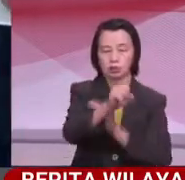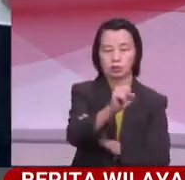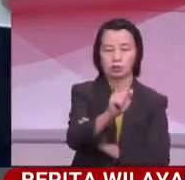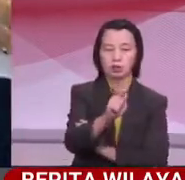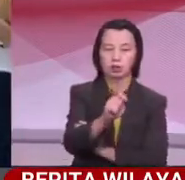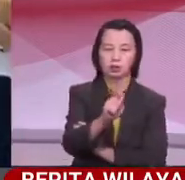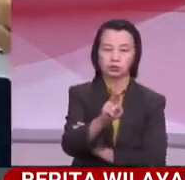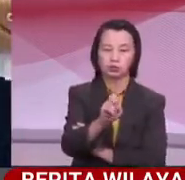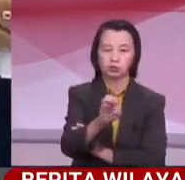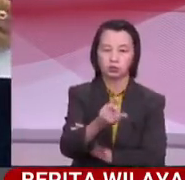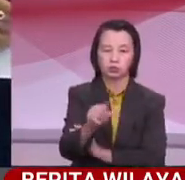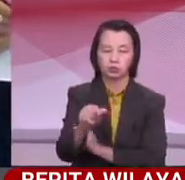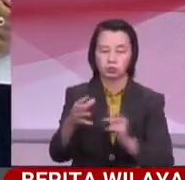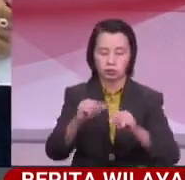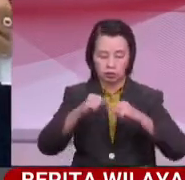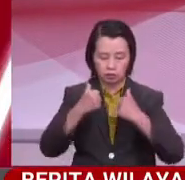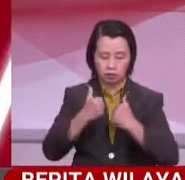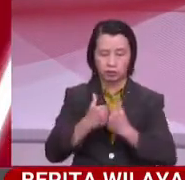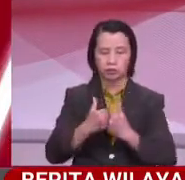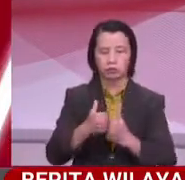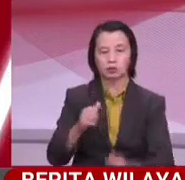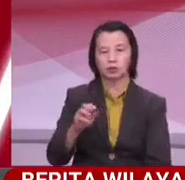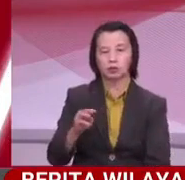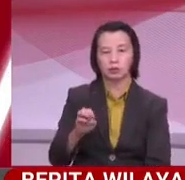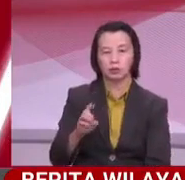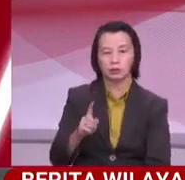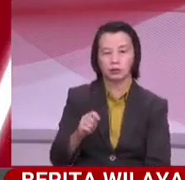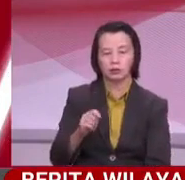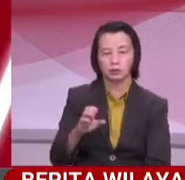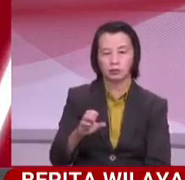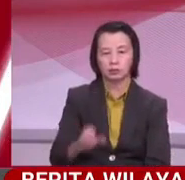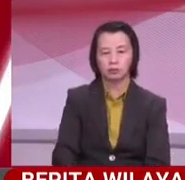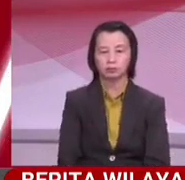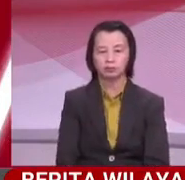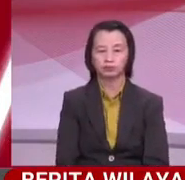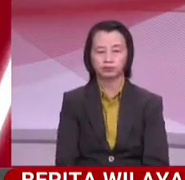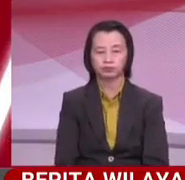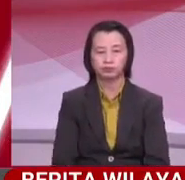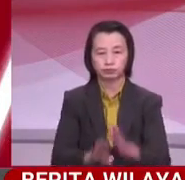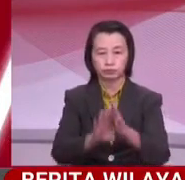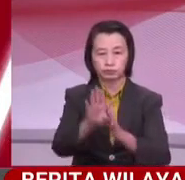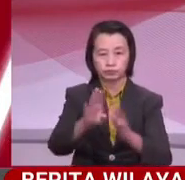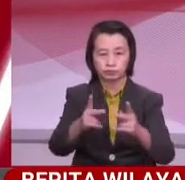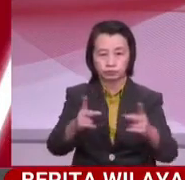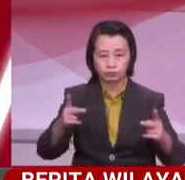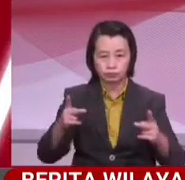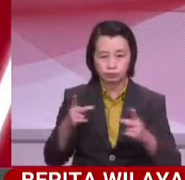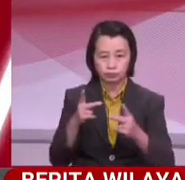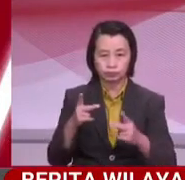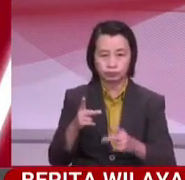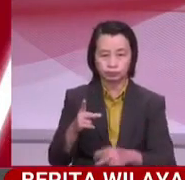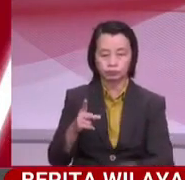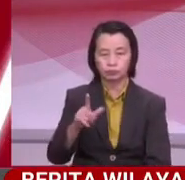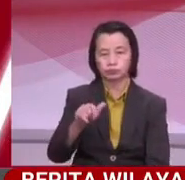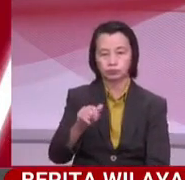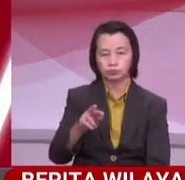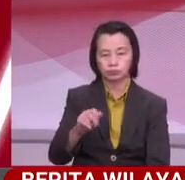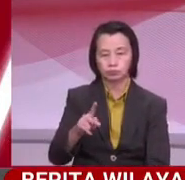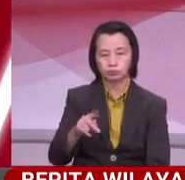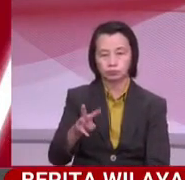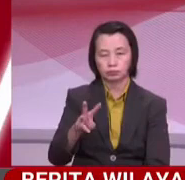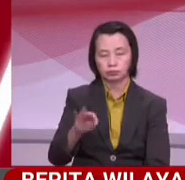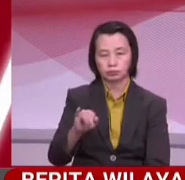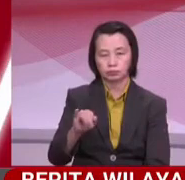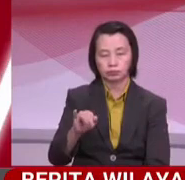dan agensi merek chef Hai bro pembangunan di kawasan tarat melangkahi sasaran yang